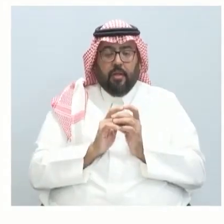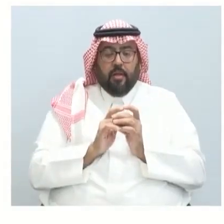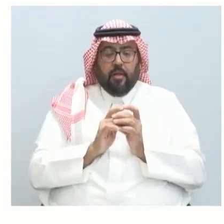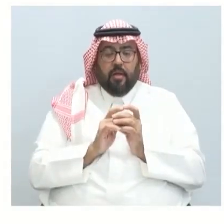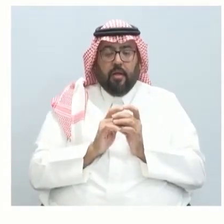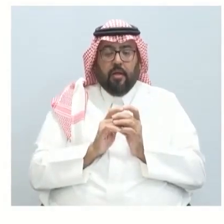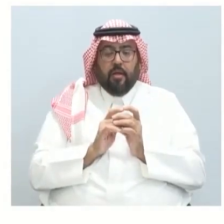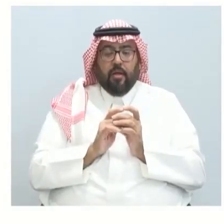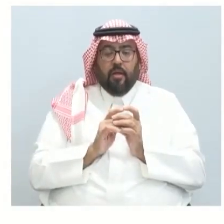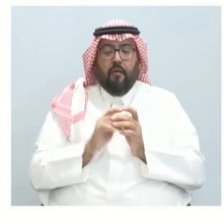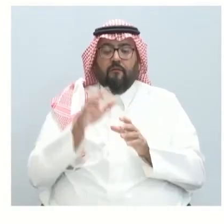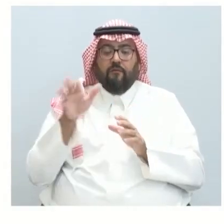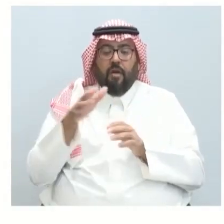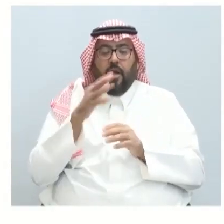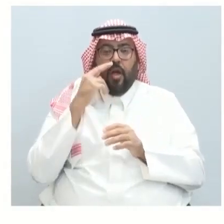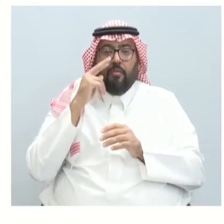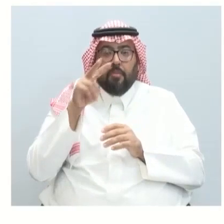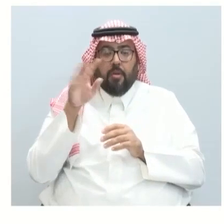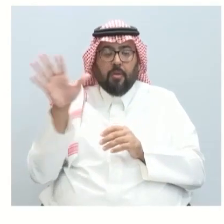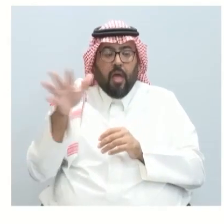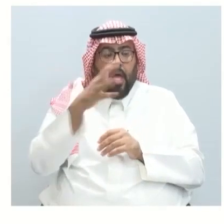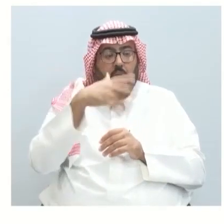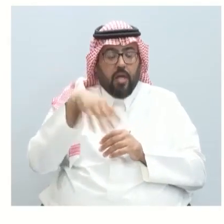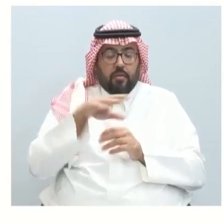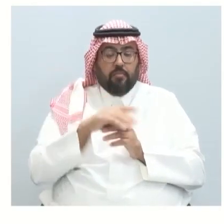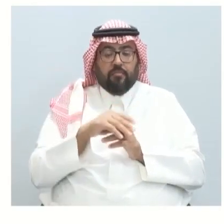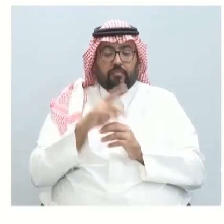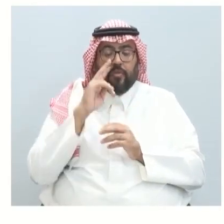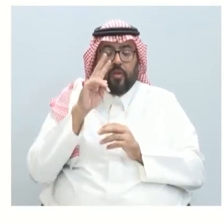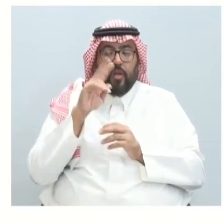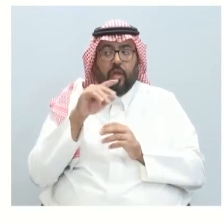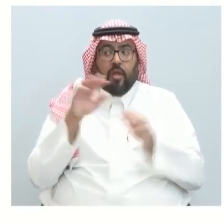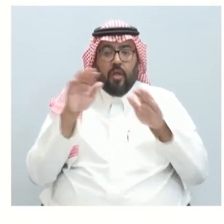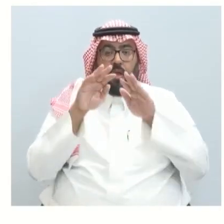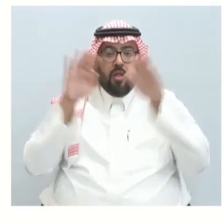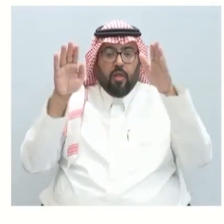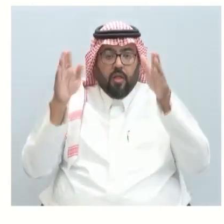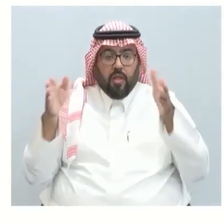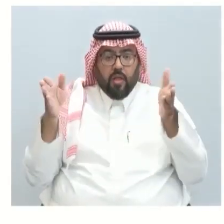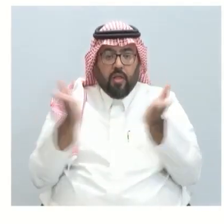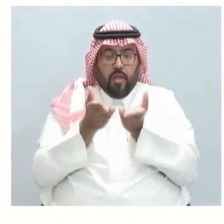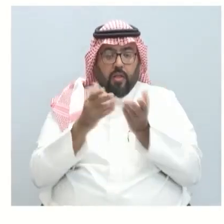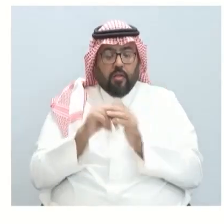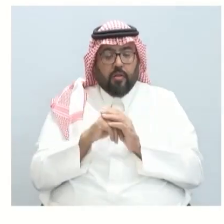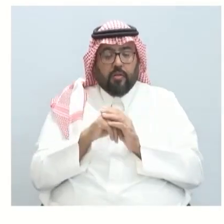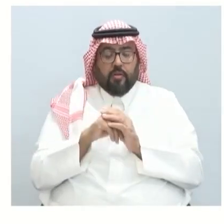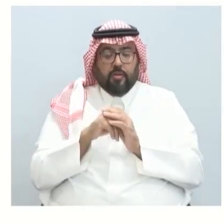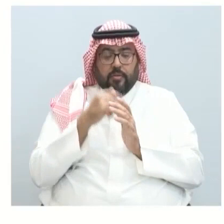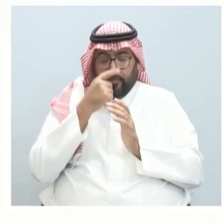ومن الاشياء الموجوده امامنا ابنائي وبناتي والتي يكون شكلها شكل مكعب